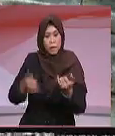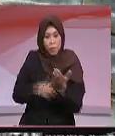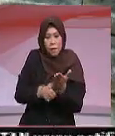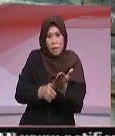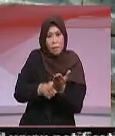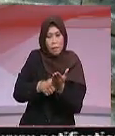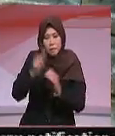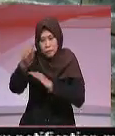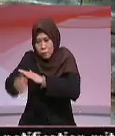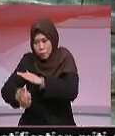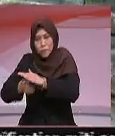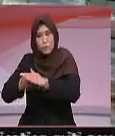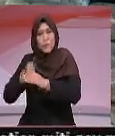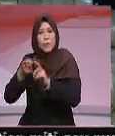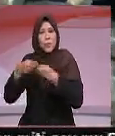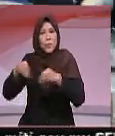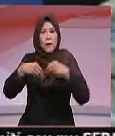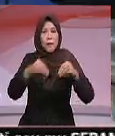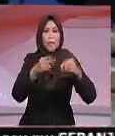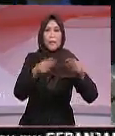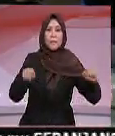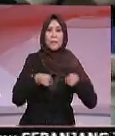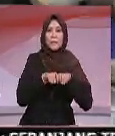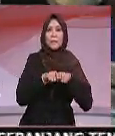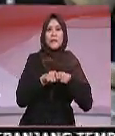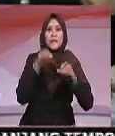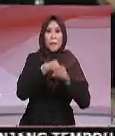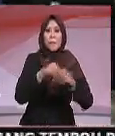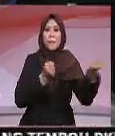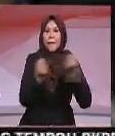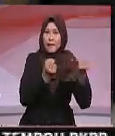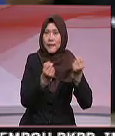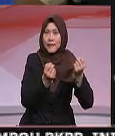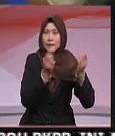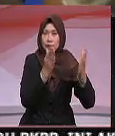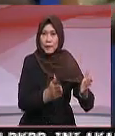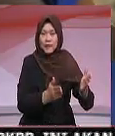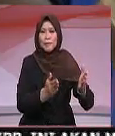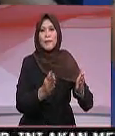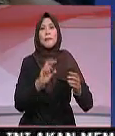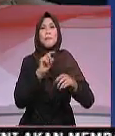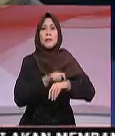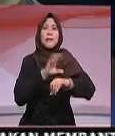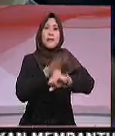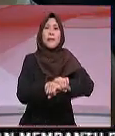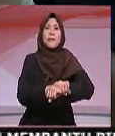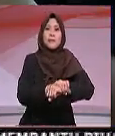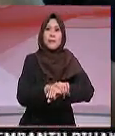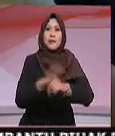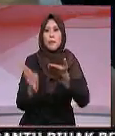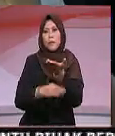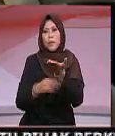negara jiran untuk pasaran tempatan itu ditemui dalam kenderaan suspek ketika ditahan di Patawat.